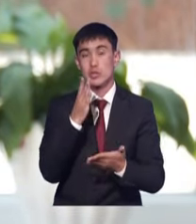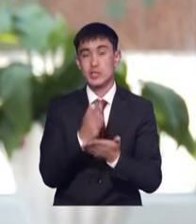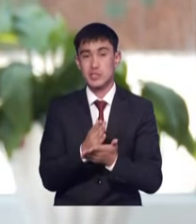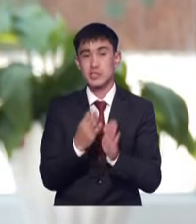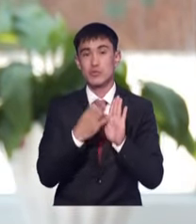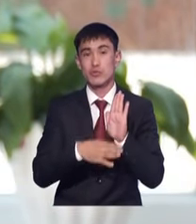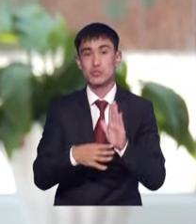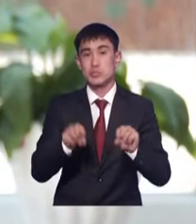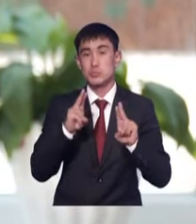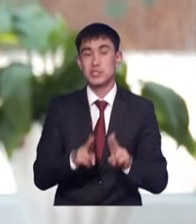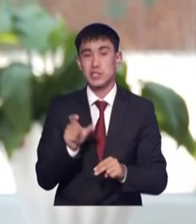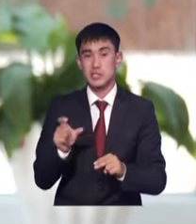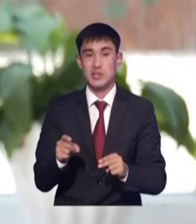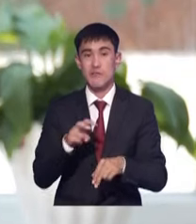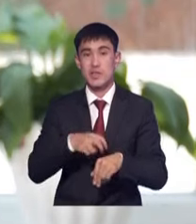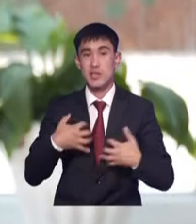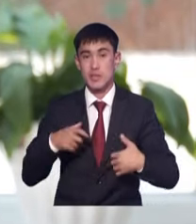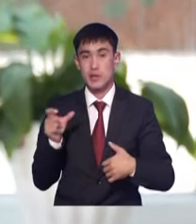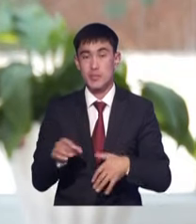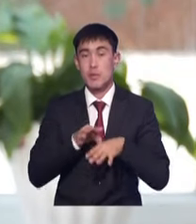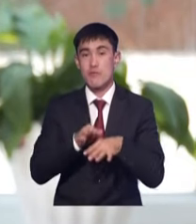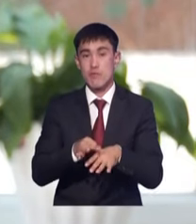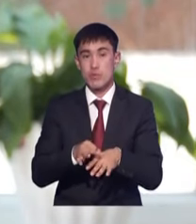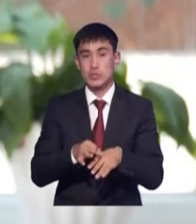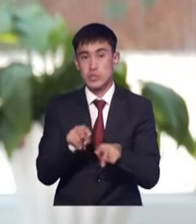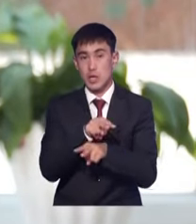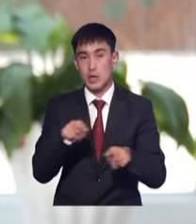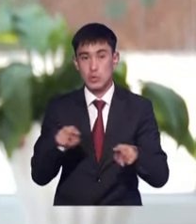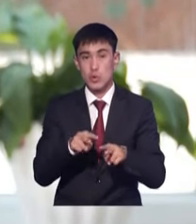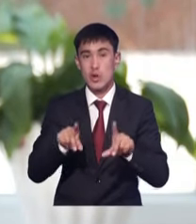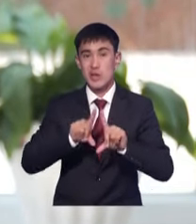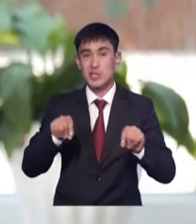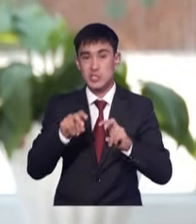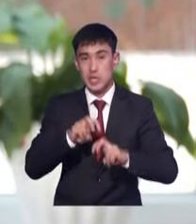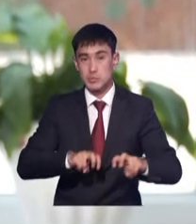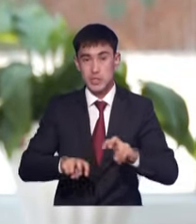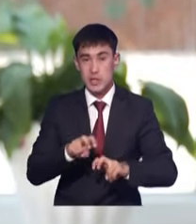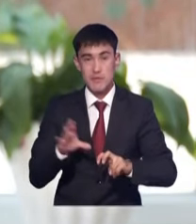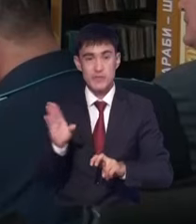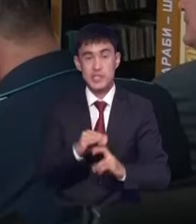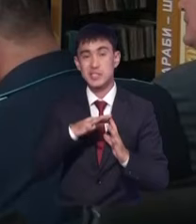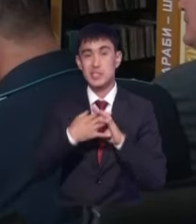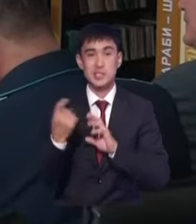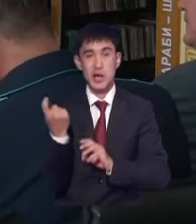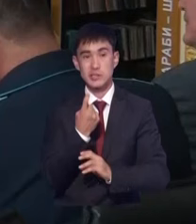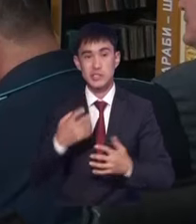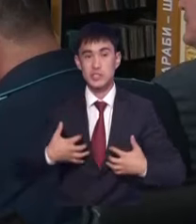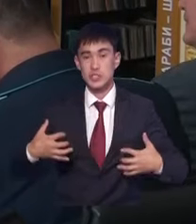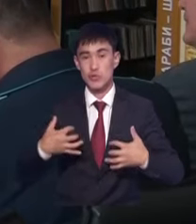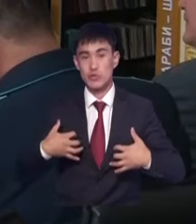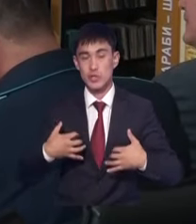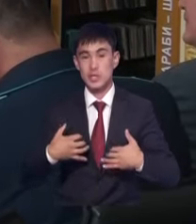задействовано 90 специалистов ветеринарии. Проводятся и взятые на контроль клинические обследования всех сельскохозяйственных